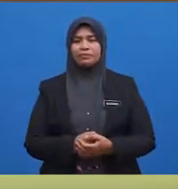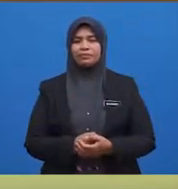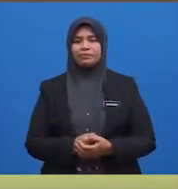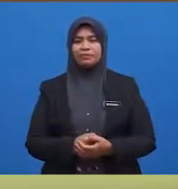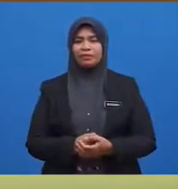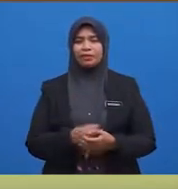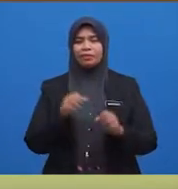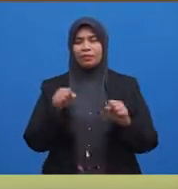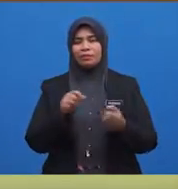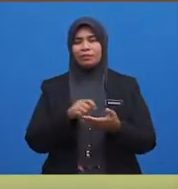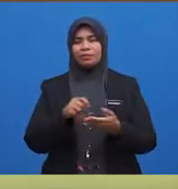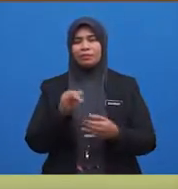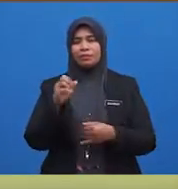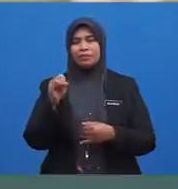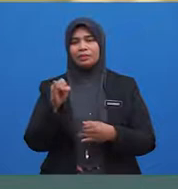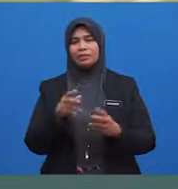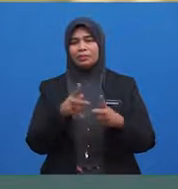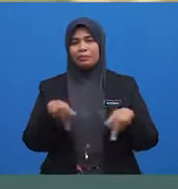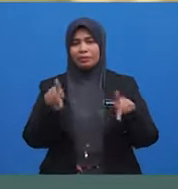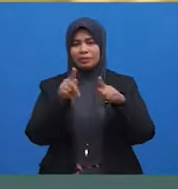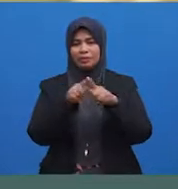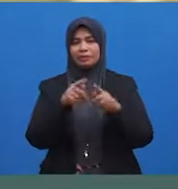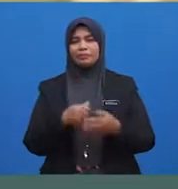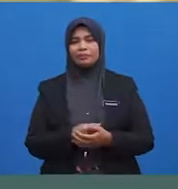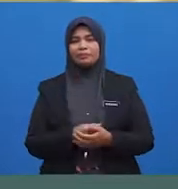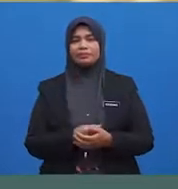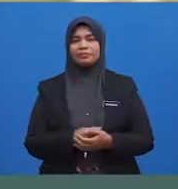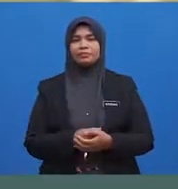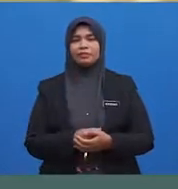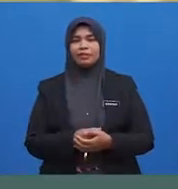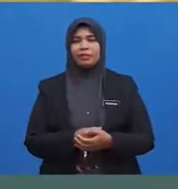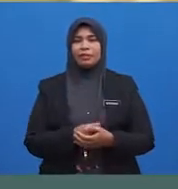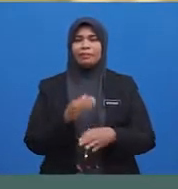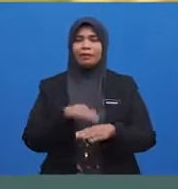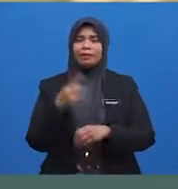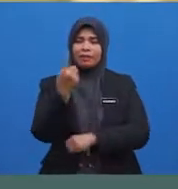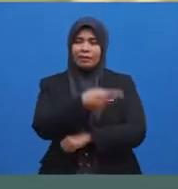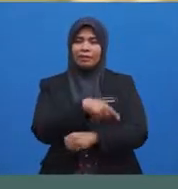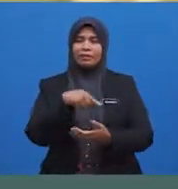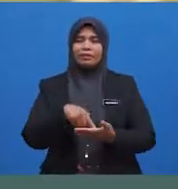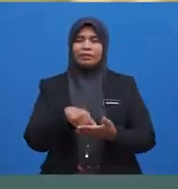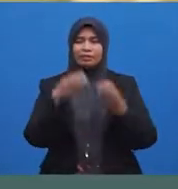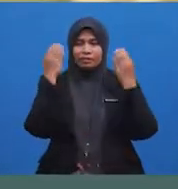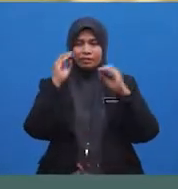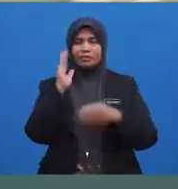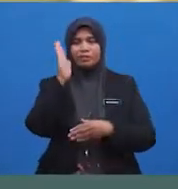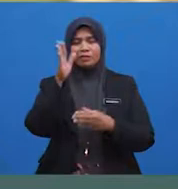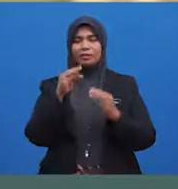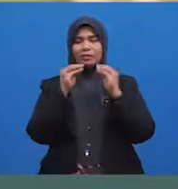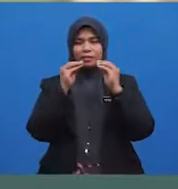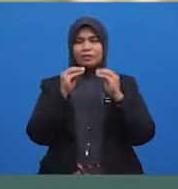isi-isi penting topik pelajaran hari ini. Baiklah murid-murid, pada hari ini, cikgu akan mengajar